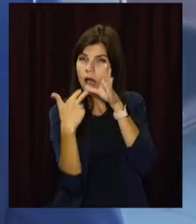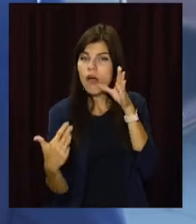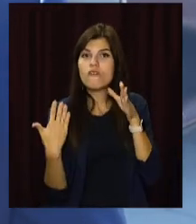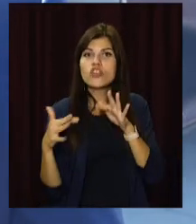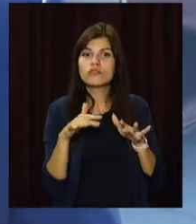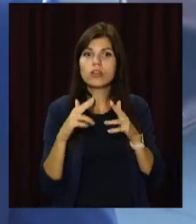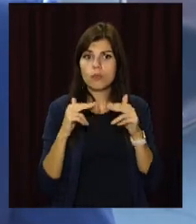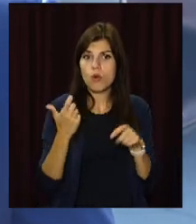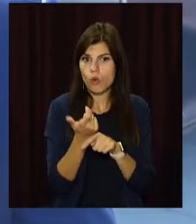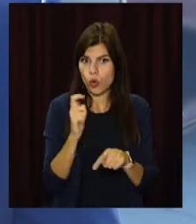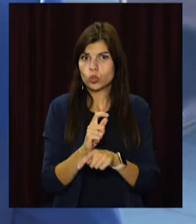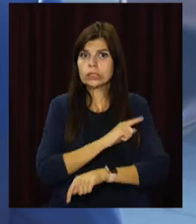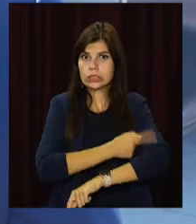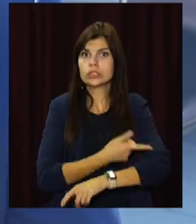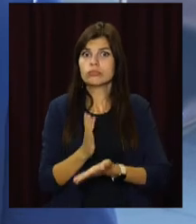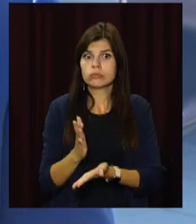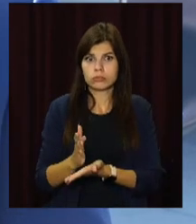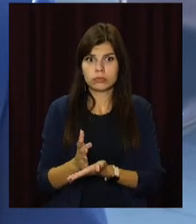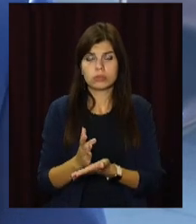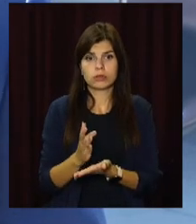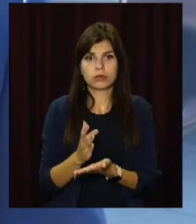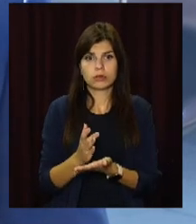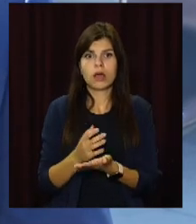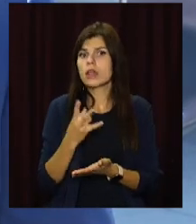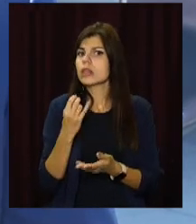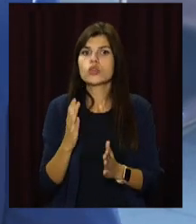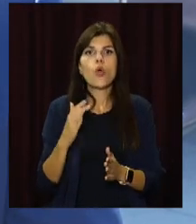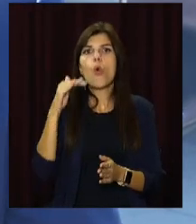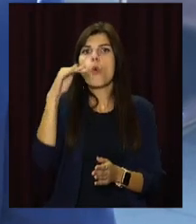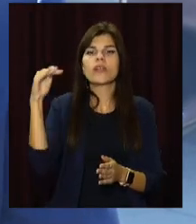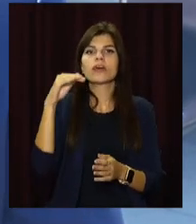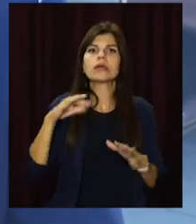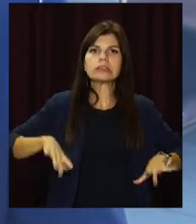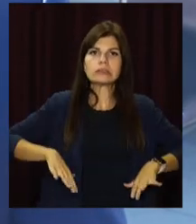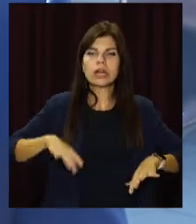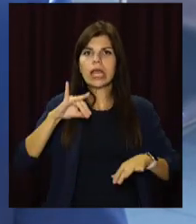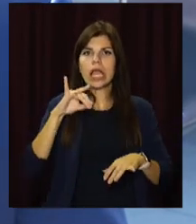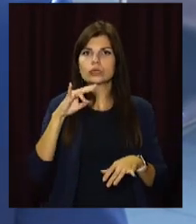нас в Днепре очень сильное. И оно сильное не только на уровне инструкторов, на уровне